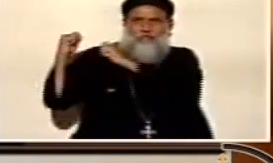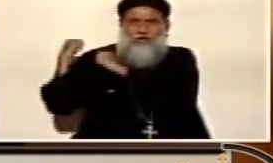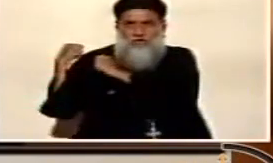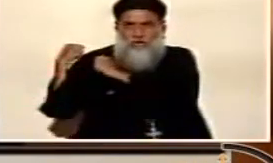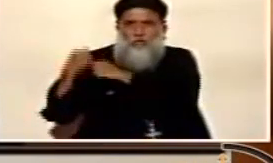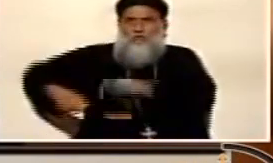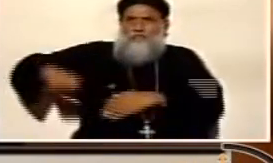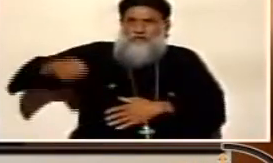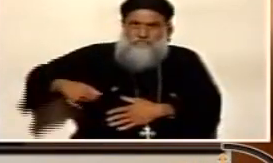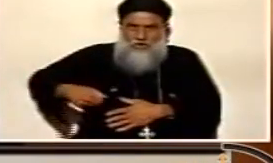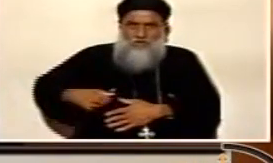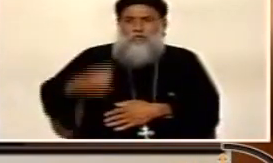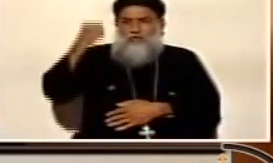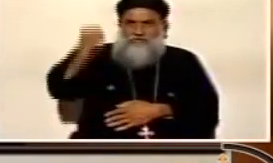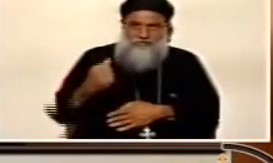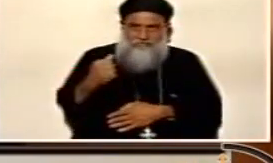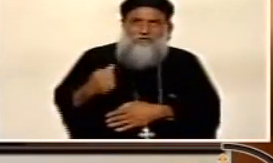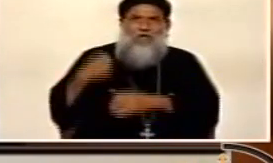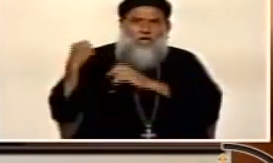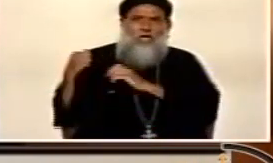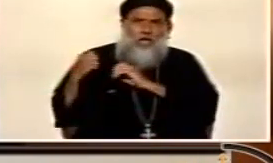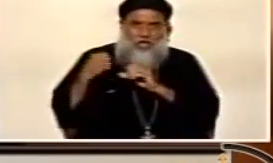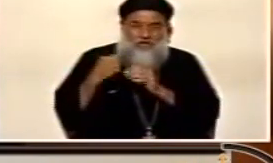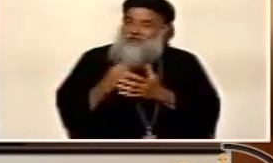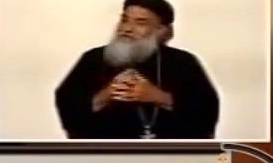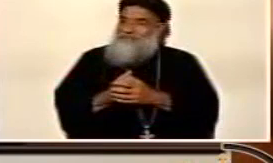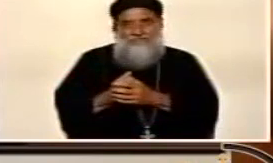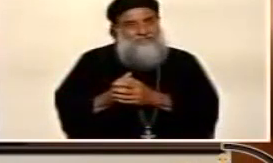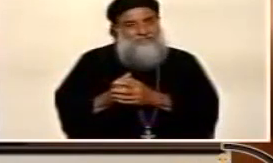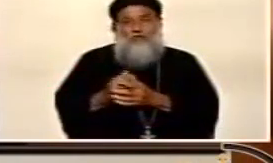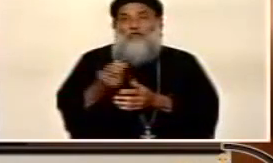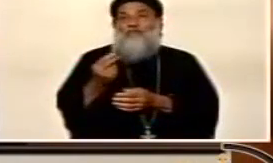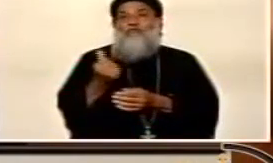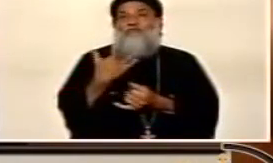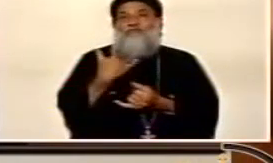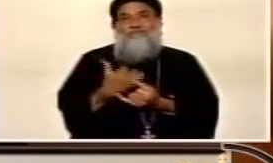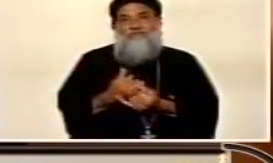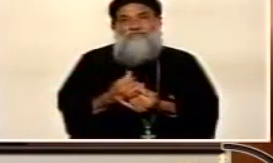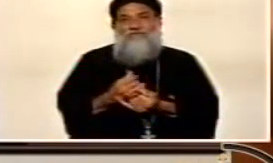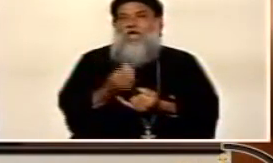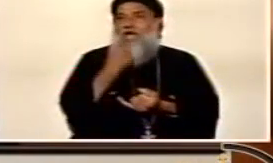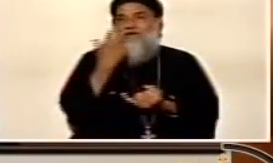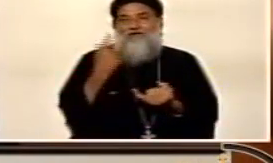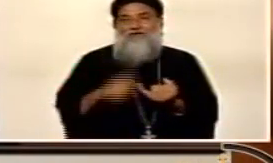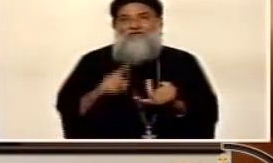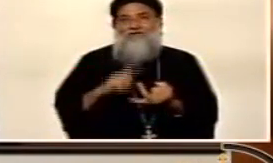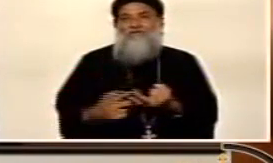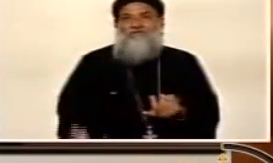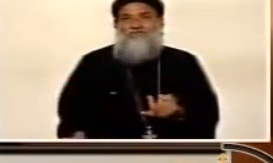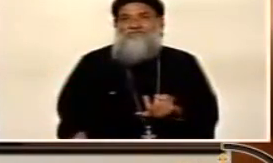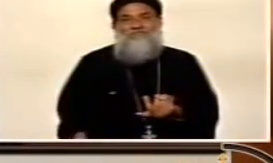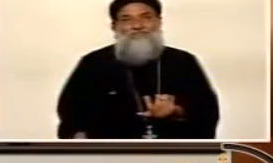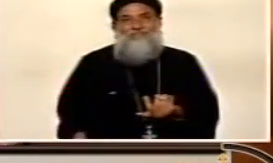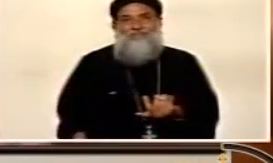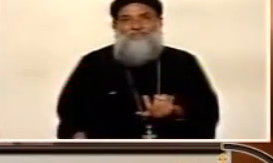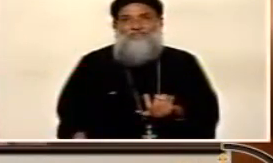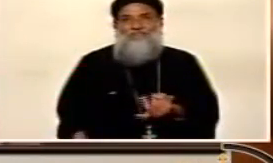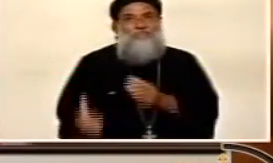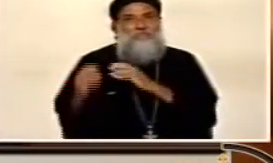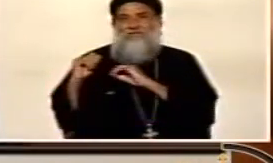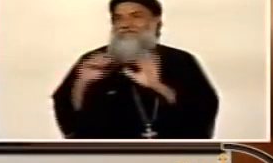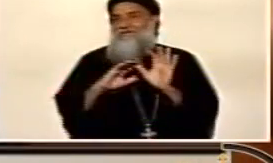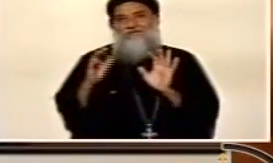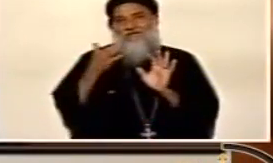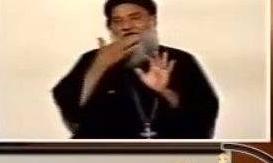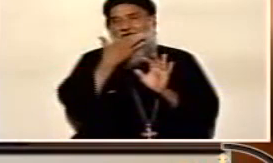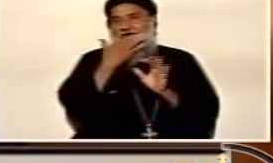الكيس للفلوس المال يعني، ومزود للزاد الأكل. فلم يحملوا